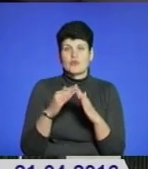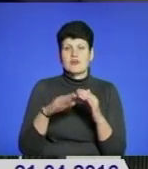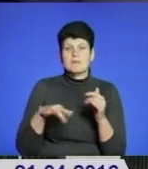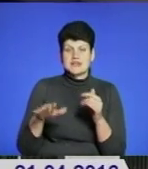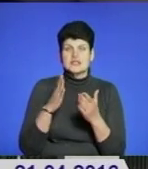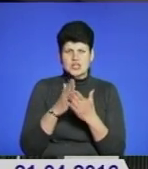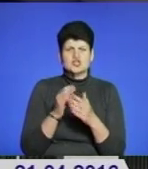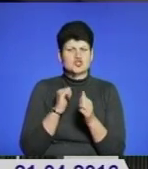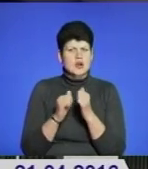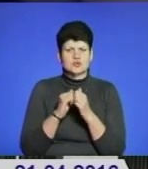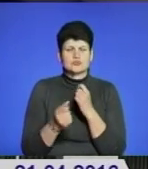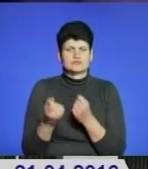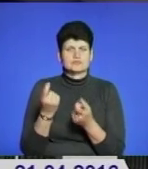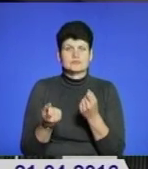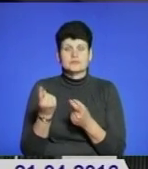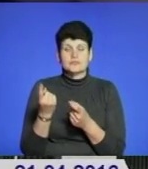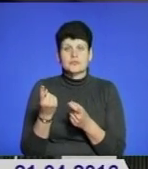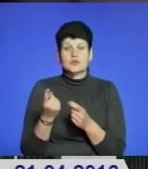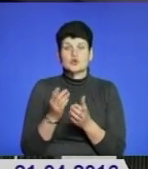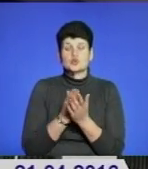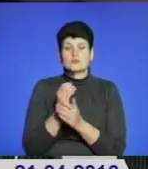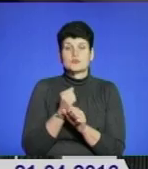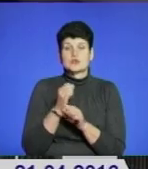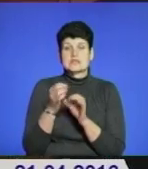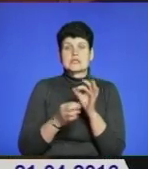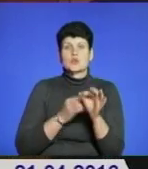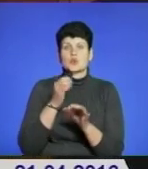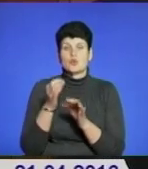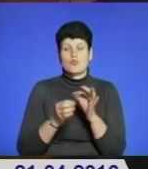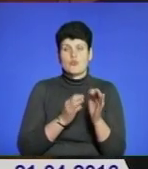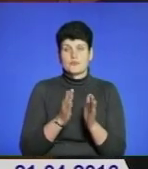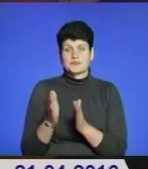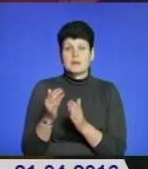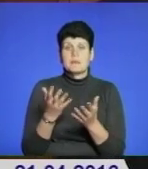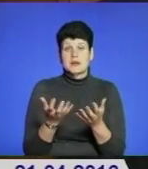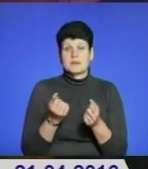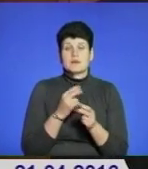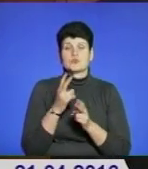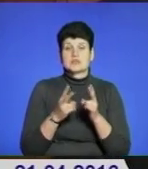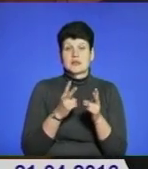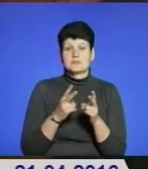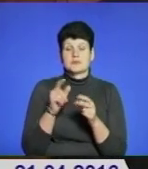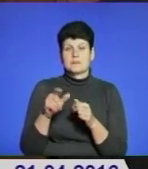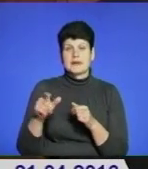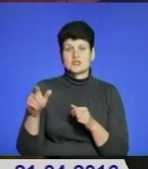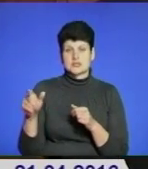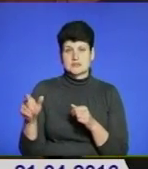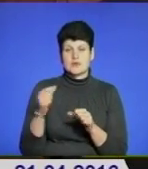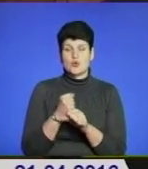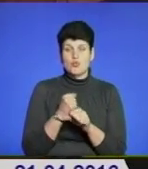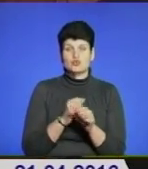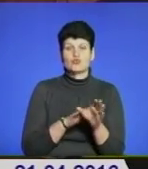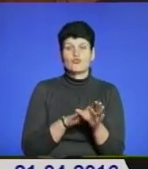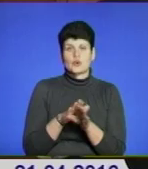доволі таки часто. Служба працює в круглодобовому режимі. Ми приймаємо скарги мешканців, а роботу